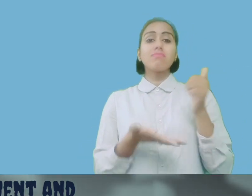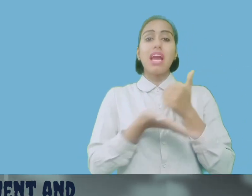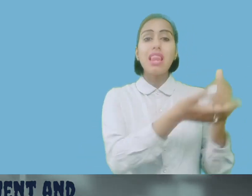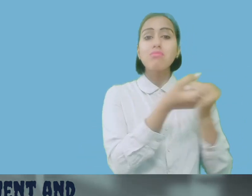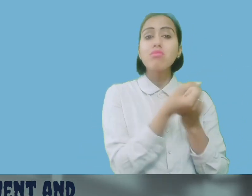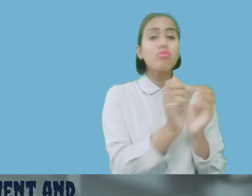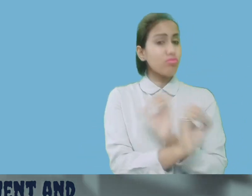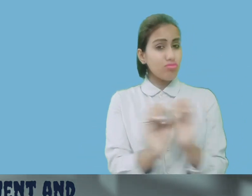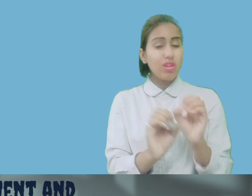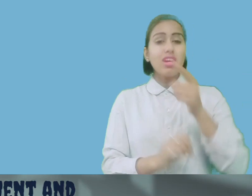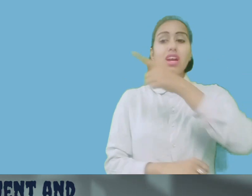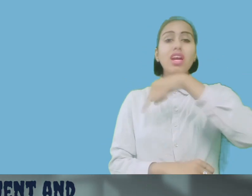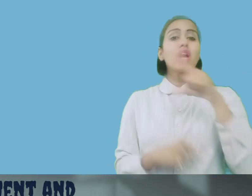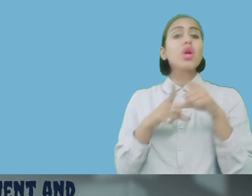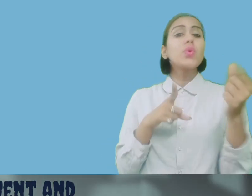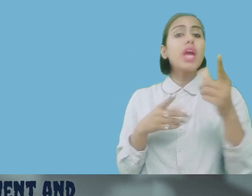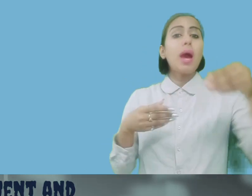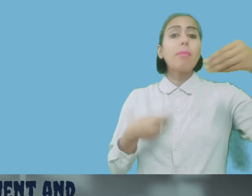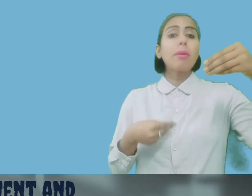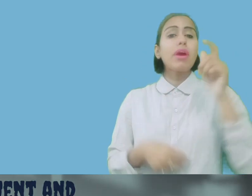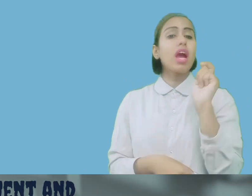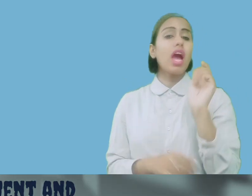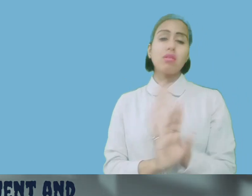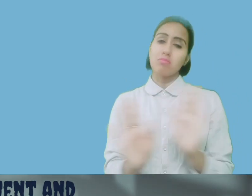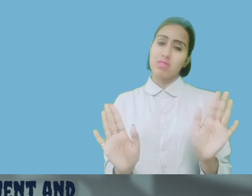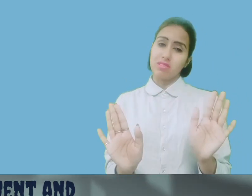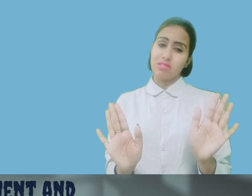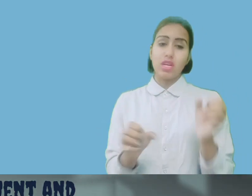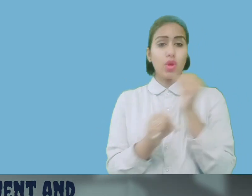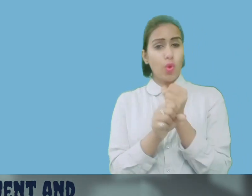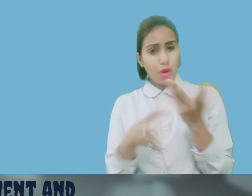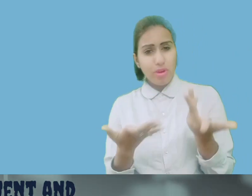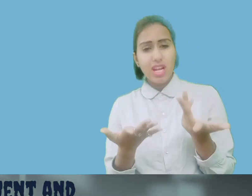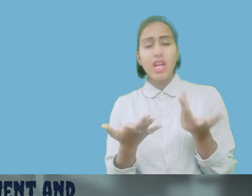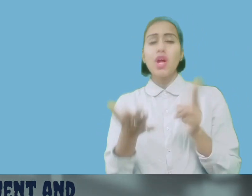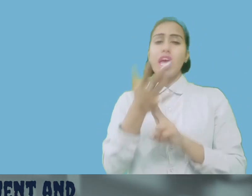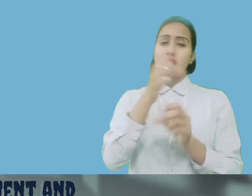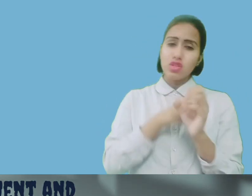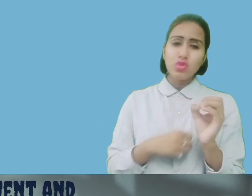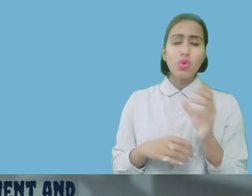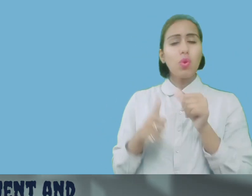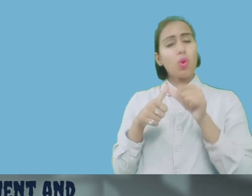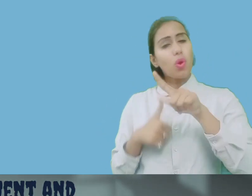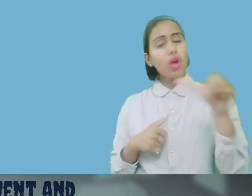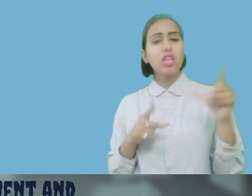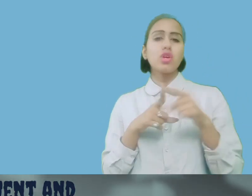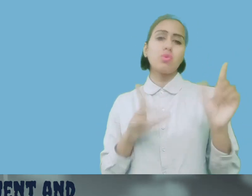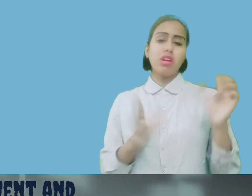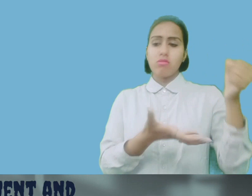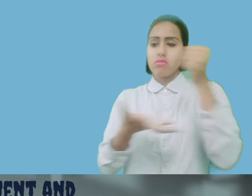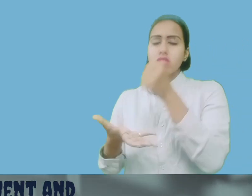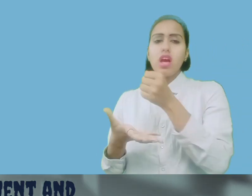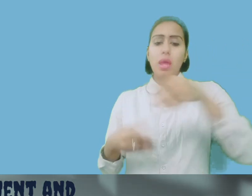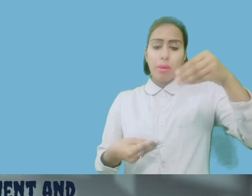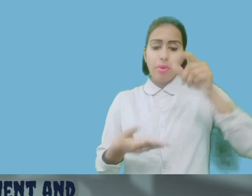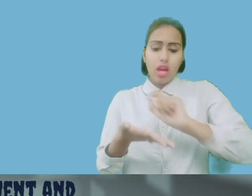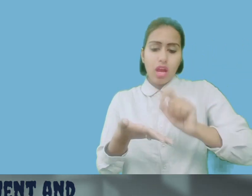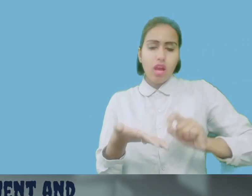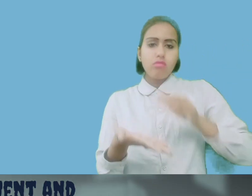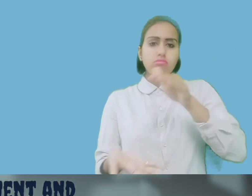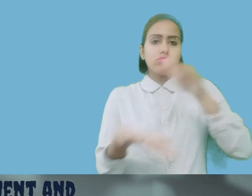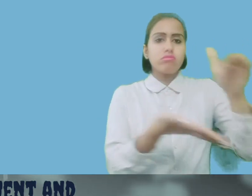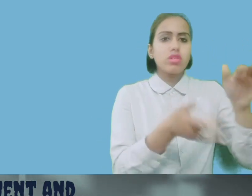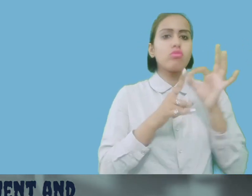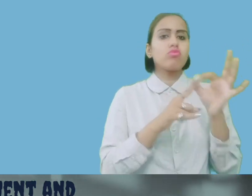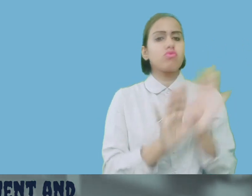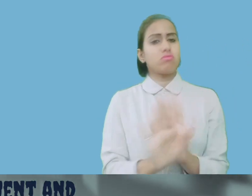वो एनजीओ के माध्यम से चल रहे हों या कुछ सरकारी संस्थाएं चल रही हैं जिसको सरकार बड़े लेवल पे